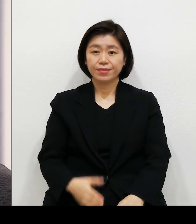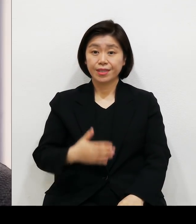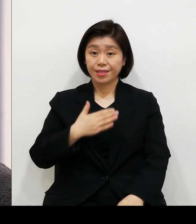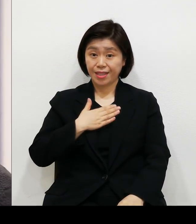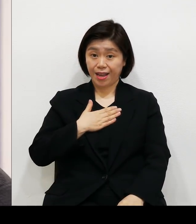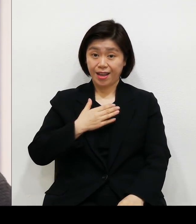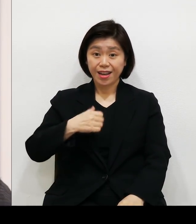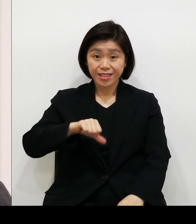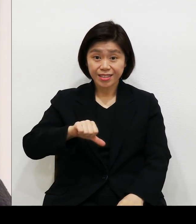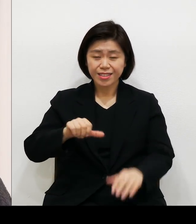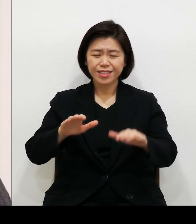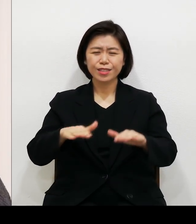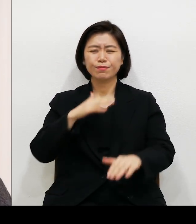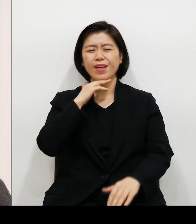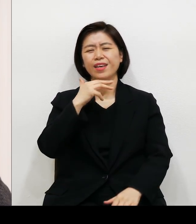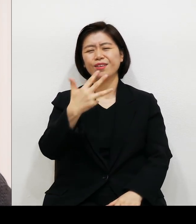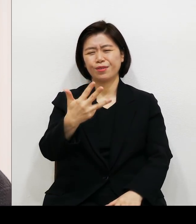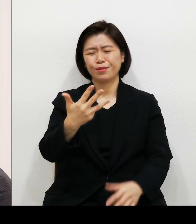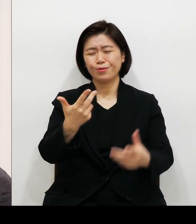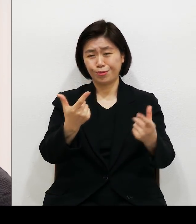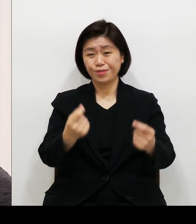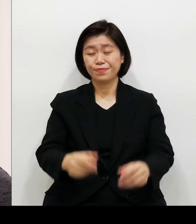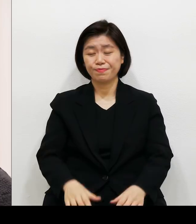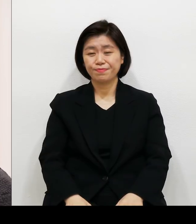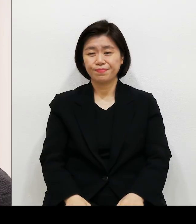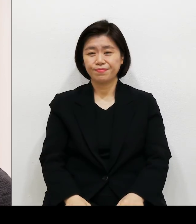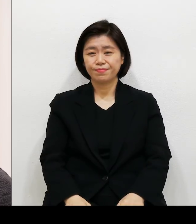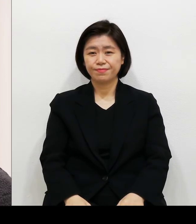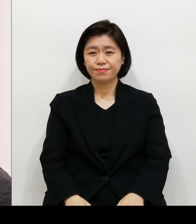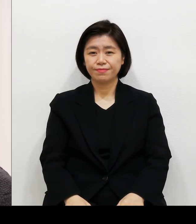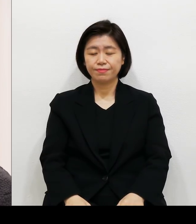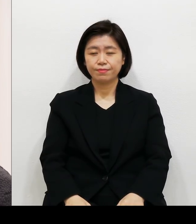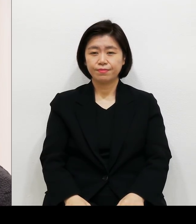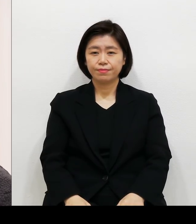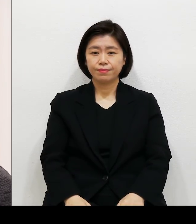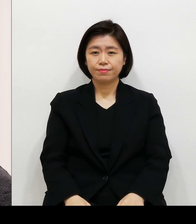저희 아들이 8살이에요. 예. 그리고